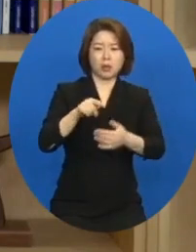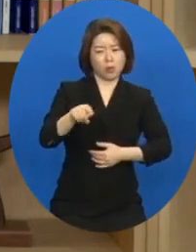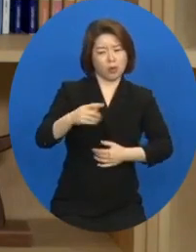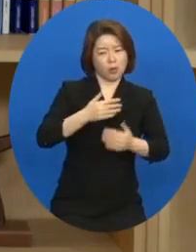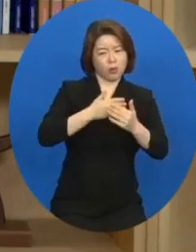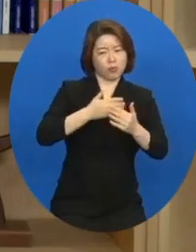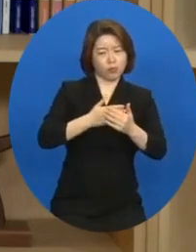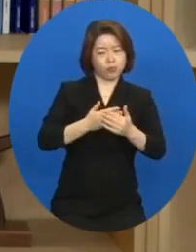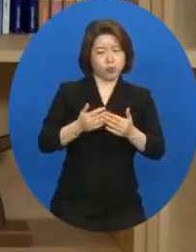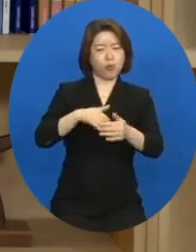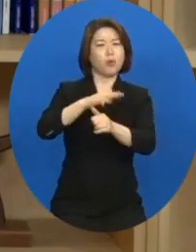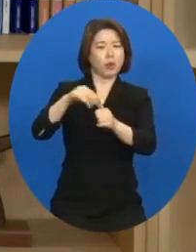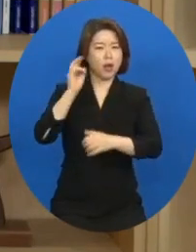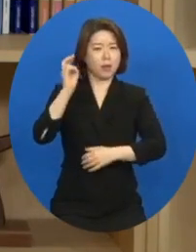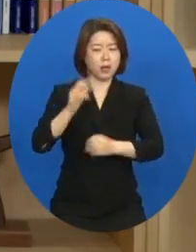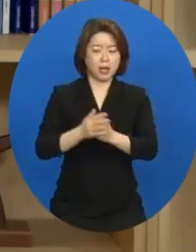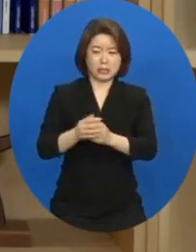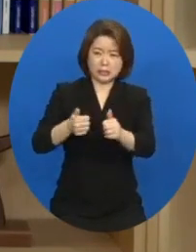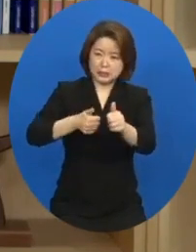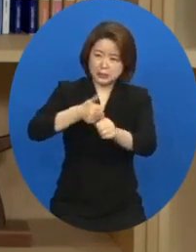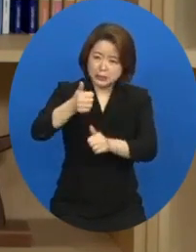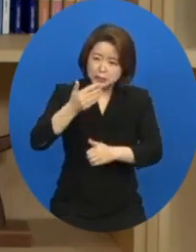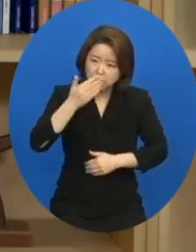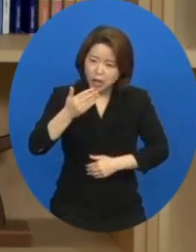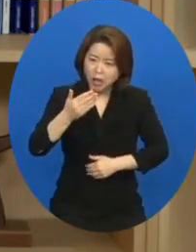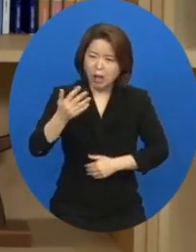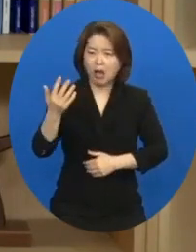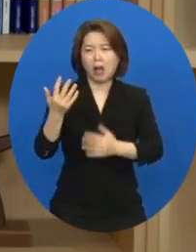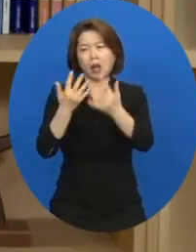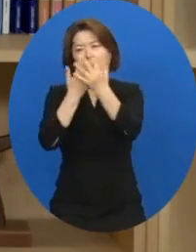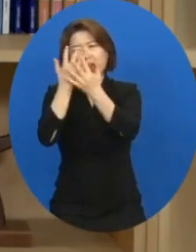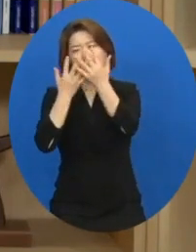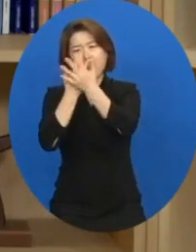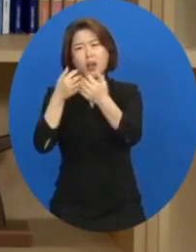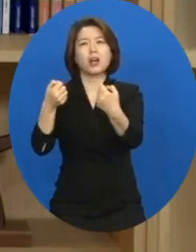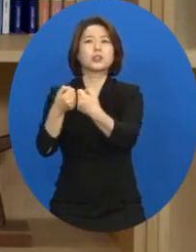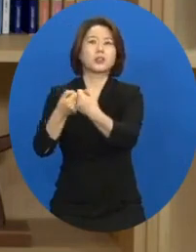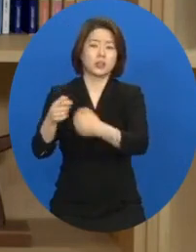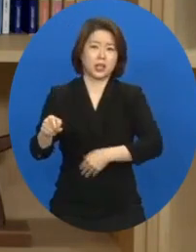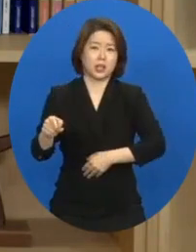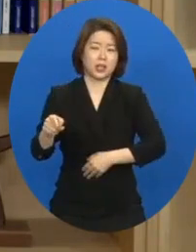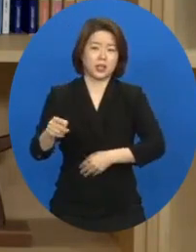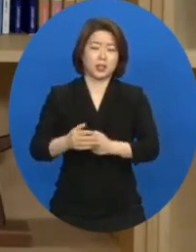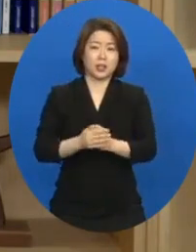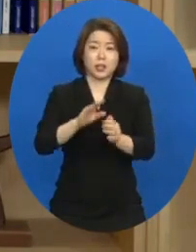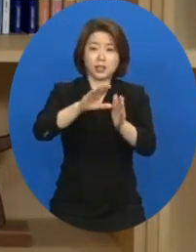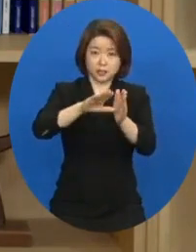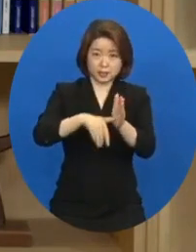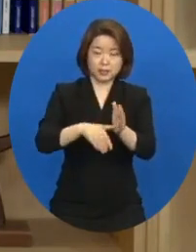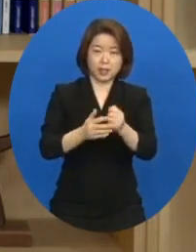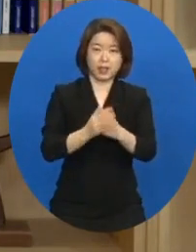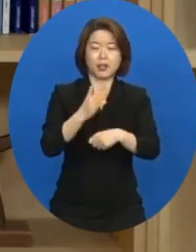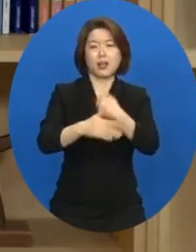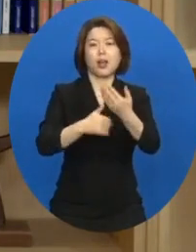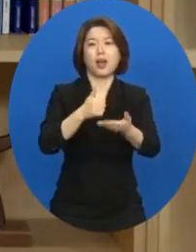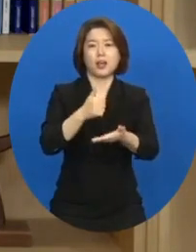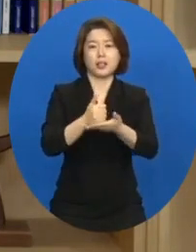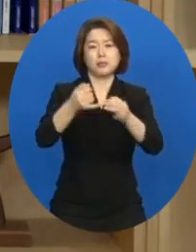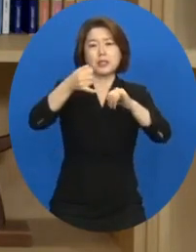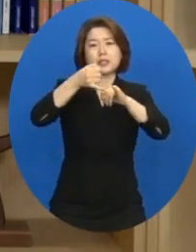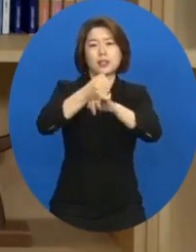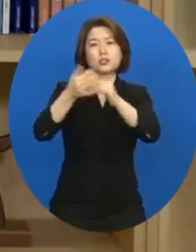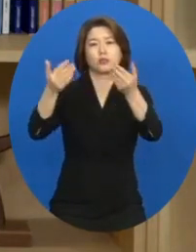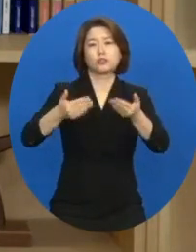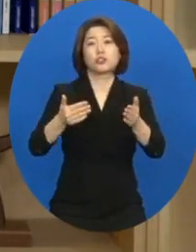겁니다 승리 할 가능성은 40 거의 없었던 전쟁이 줘 자 그때 하나님의 약속을